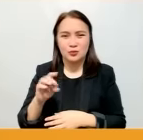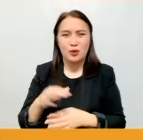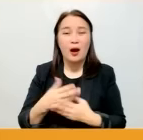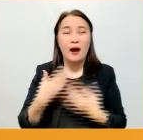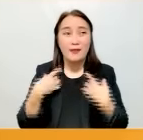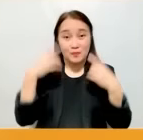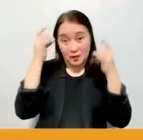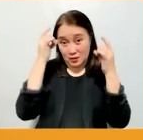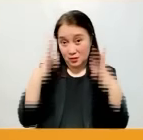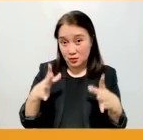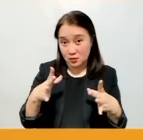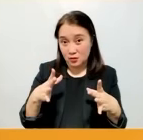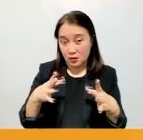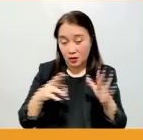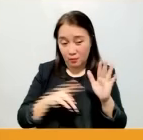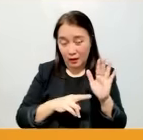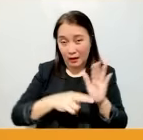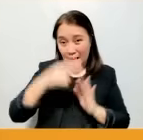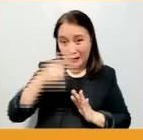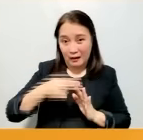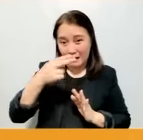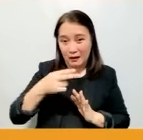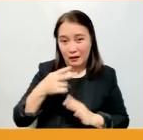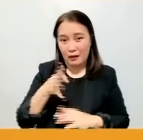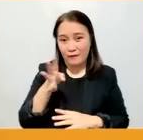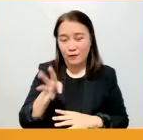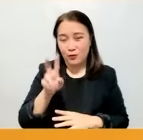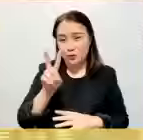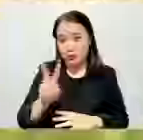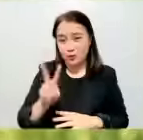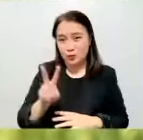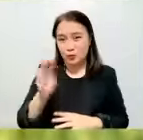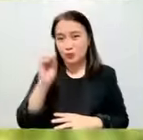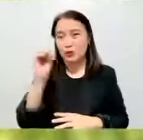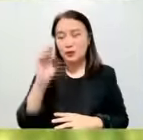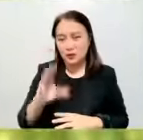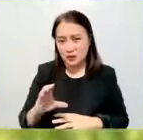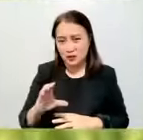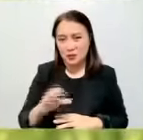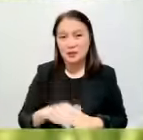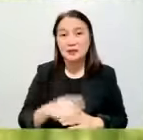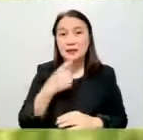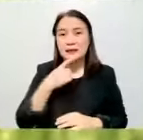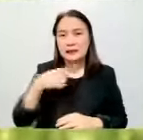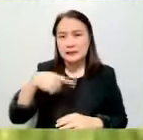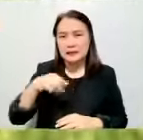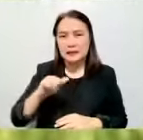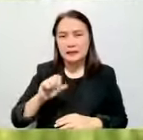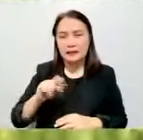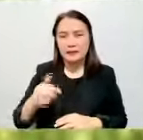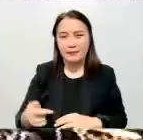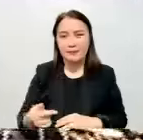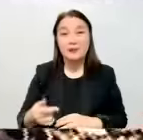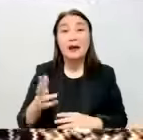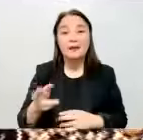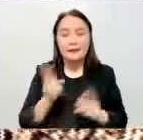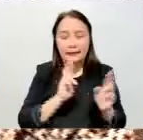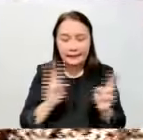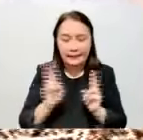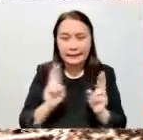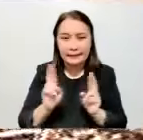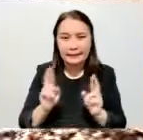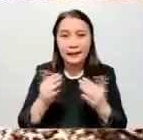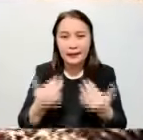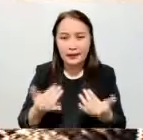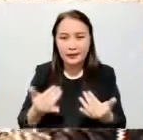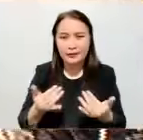heat index na 42 degrees Celsius. Sabi ng PAGASA, dapat ng paghandaan ang mas maalinsangang panahon, lalo